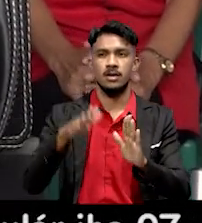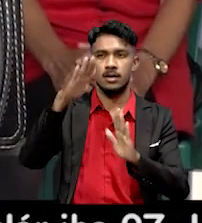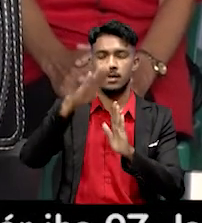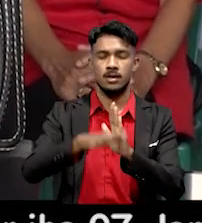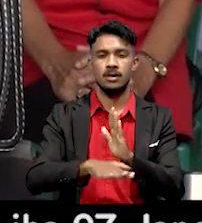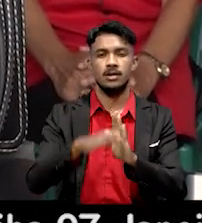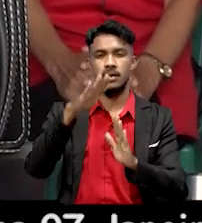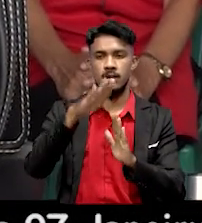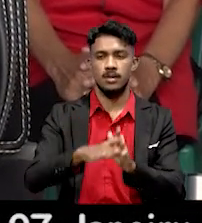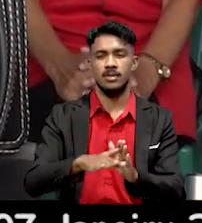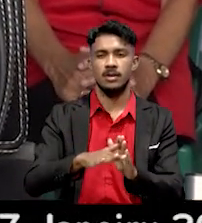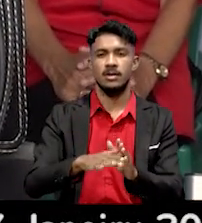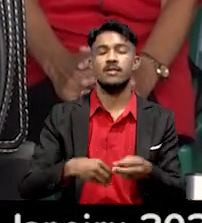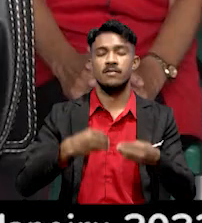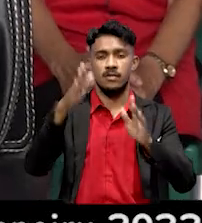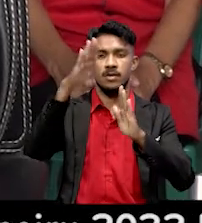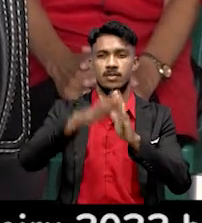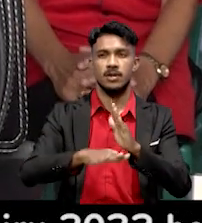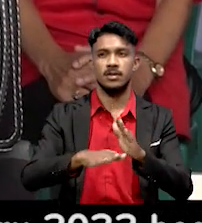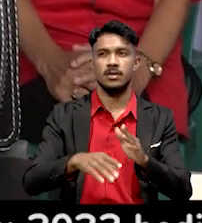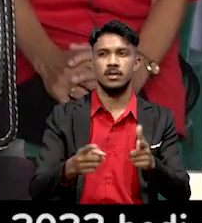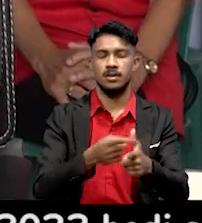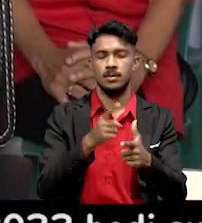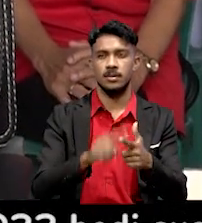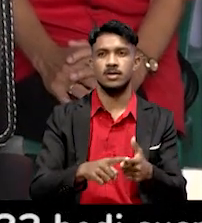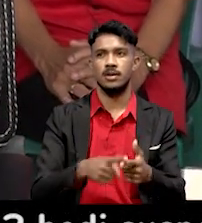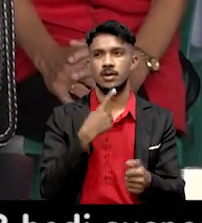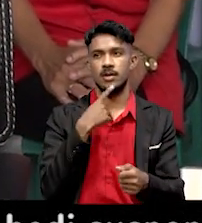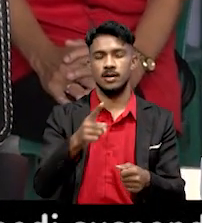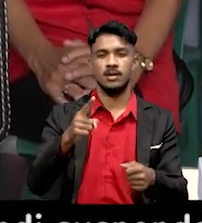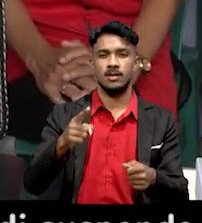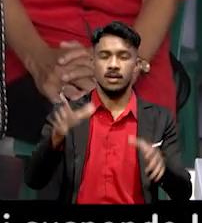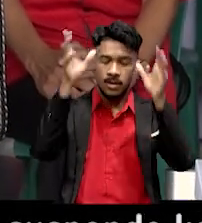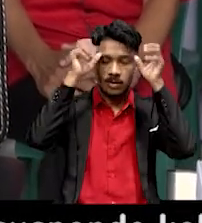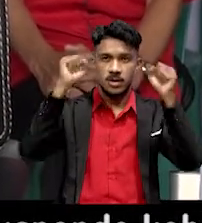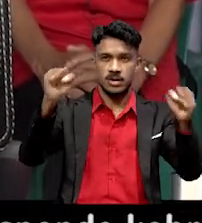ka fo limitação para tu presidente da república